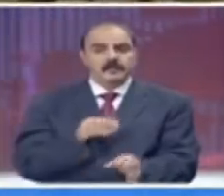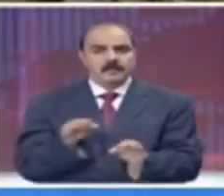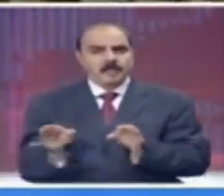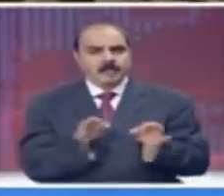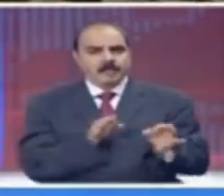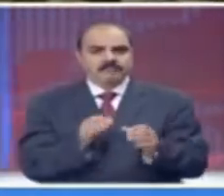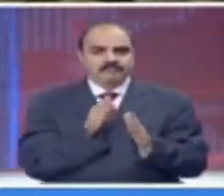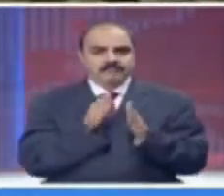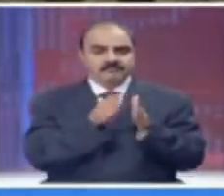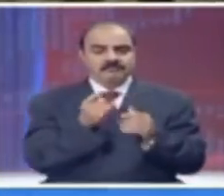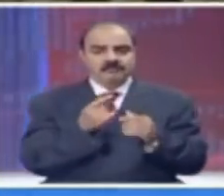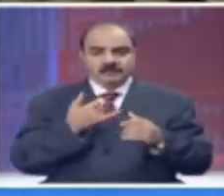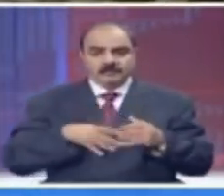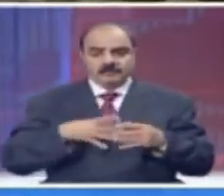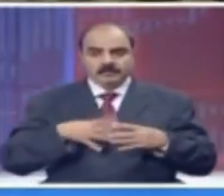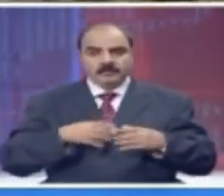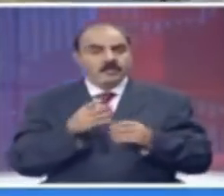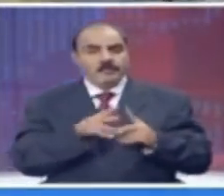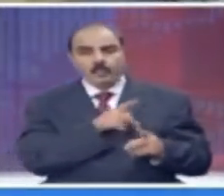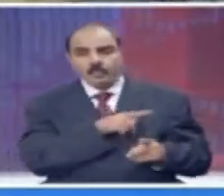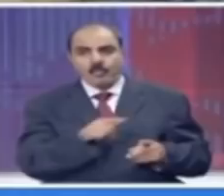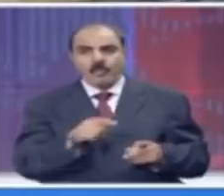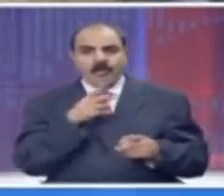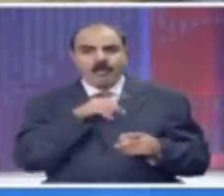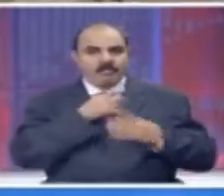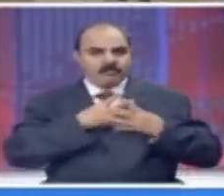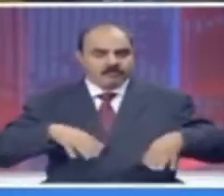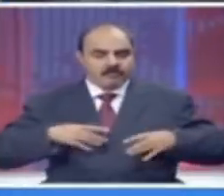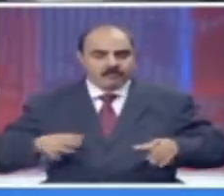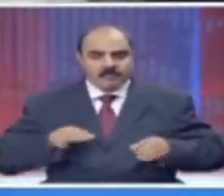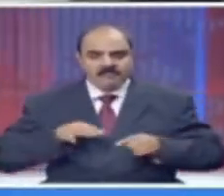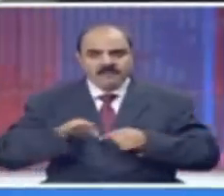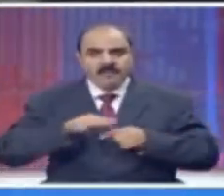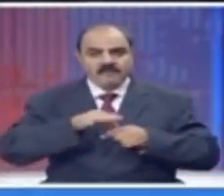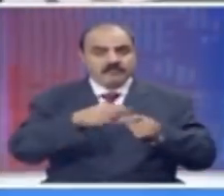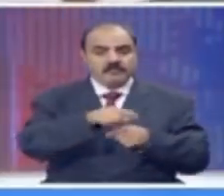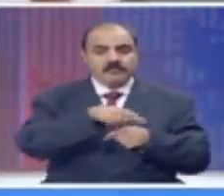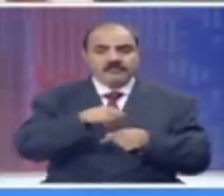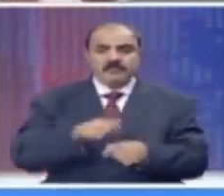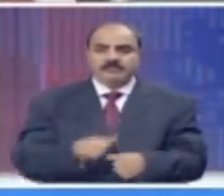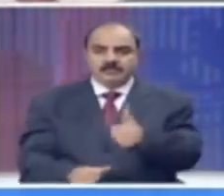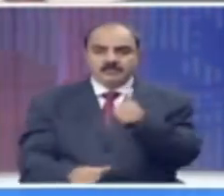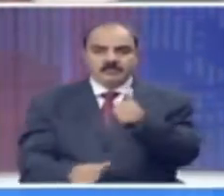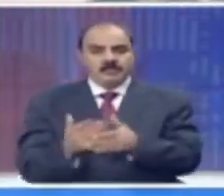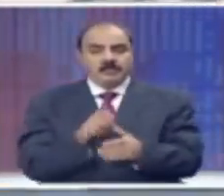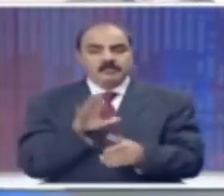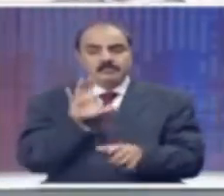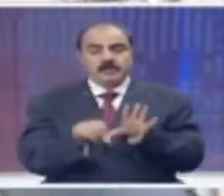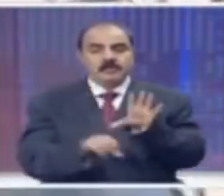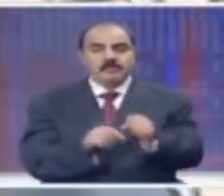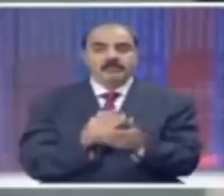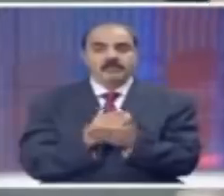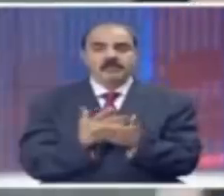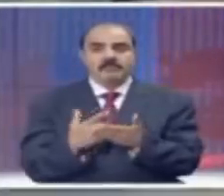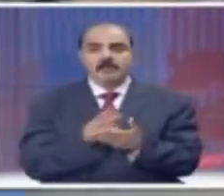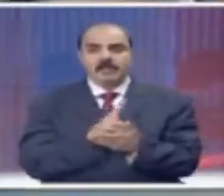بالتنسيق مع قطاعات الأمن الوطني والأمن العام والأمن المركزي ومديريات أمن المنوفية، نجحت الإدارة العامة لمكافحة